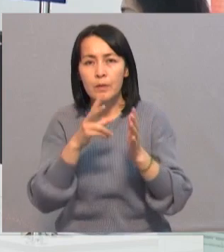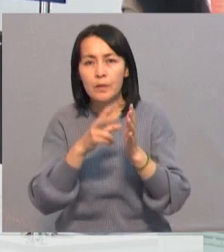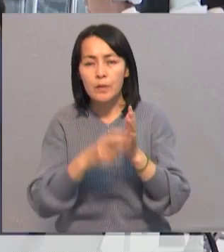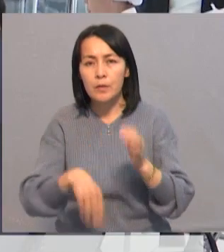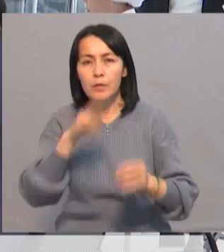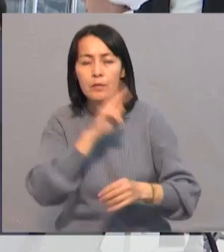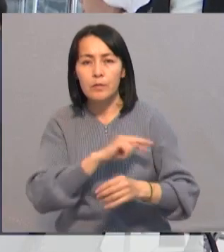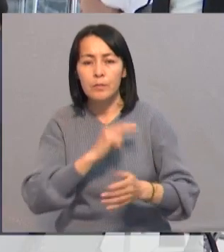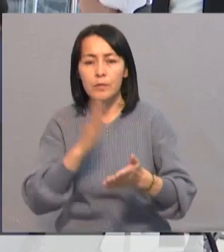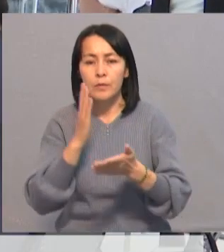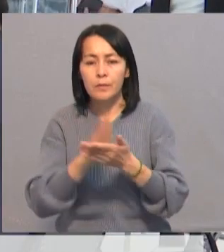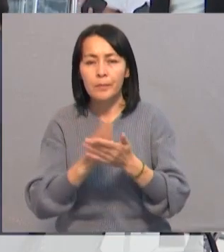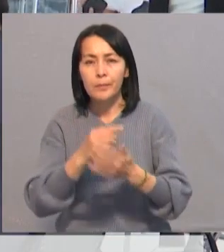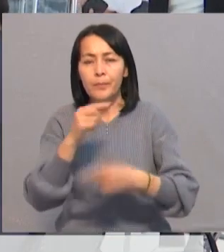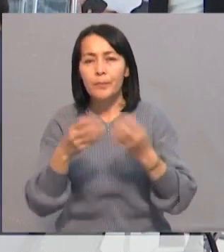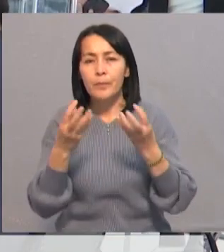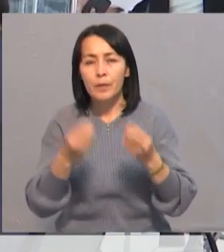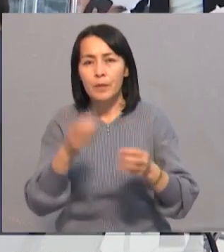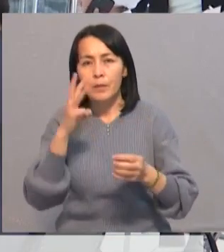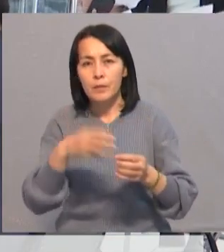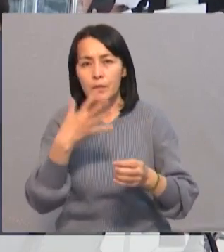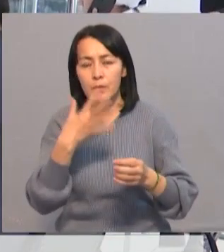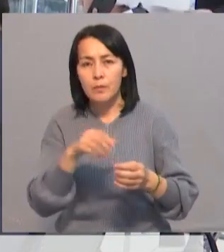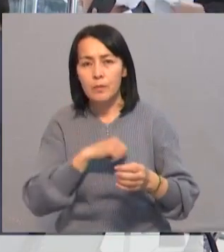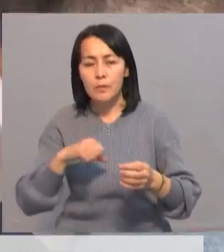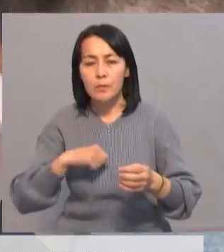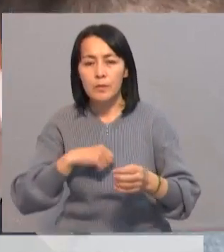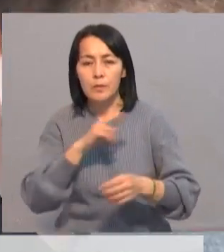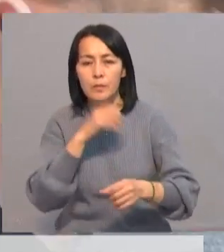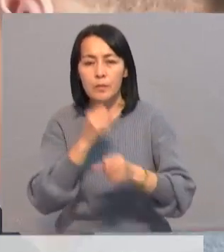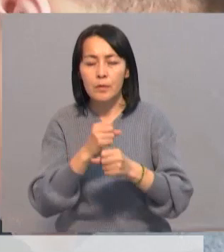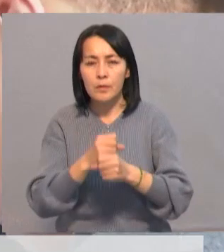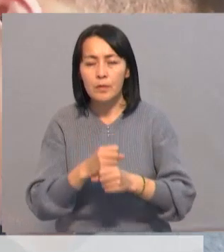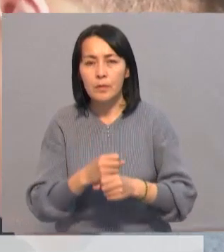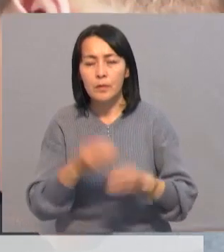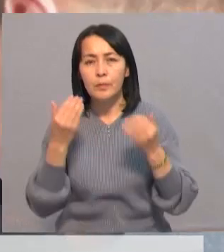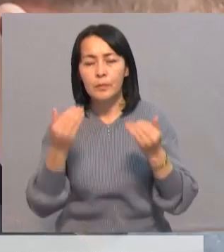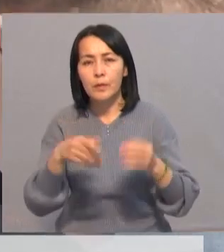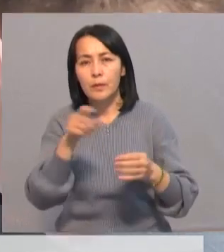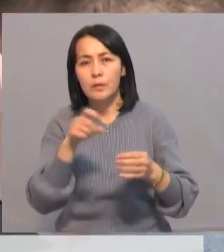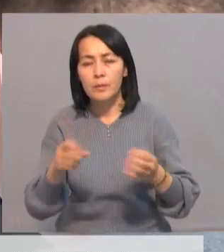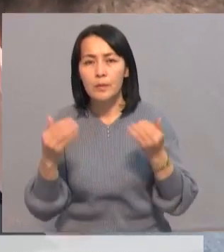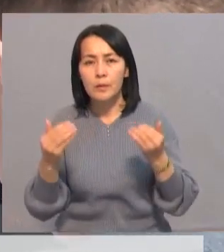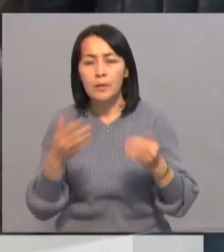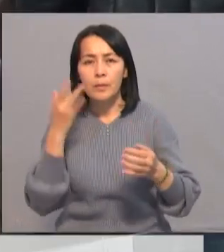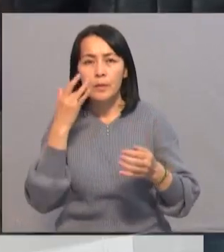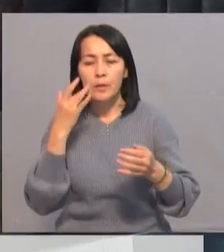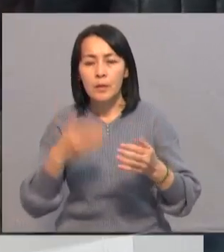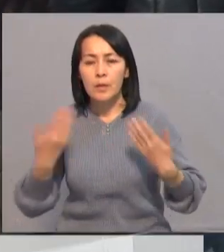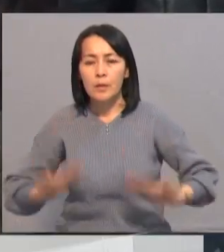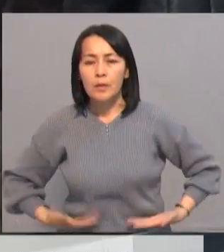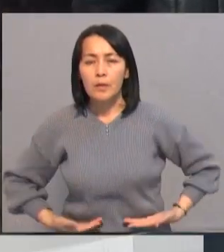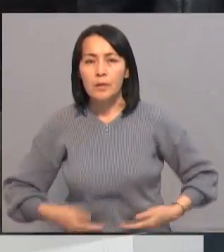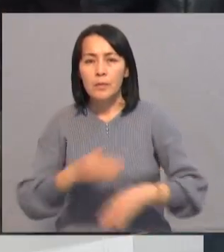800-і жұмыспен қамту бөлім арқылы, тағы 350-і өзін өзі еңбекпен қамтып отыр. Мұндай азаматтарды тұрғылықты мекен жайы